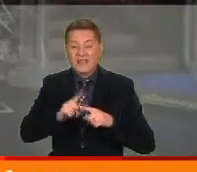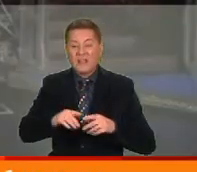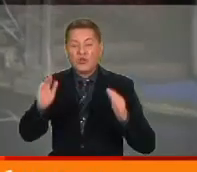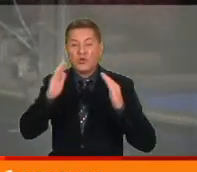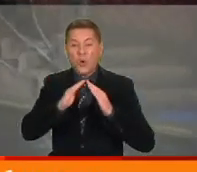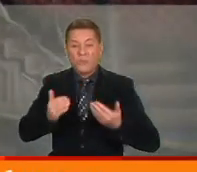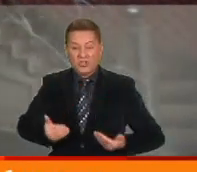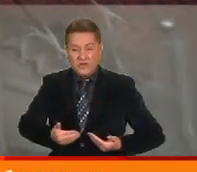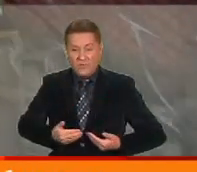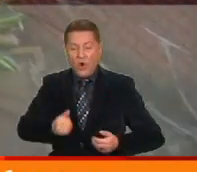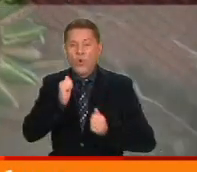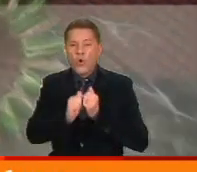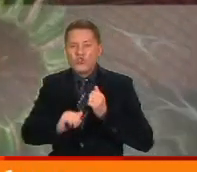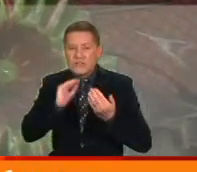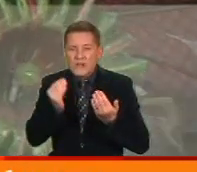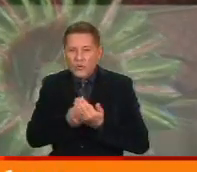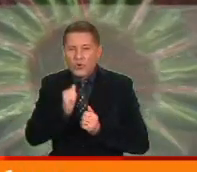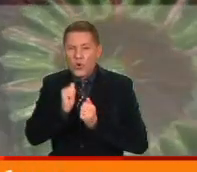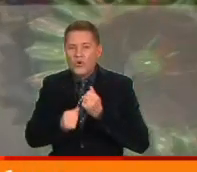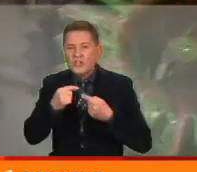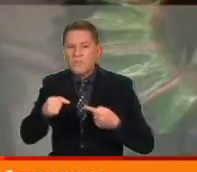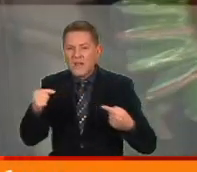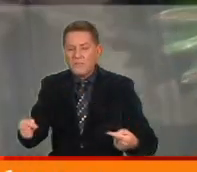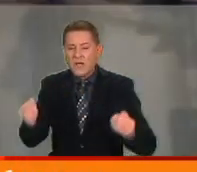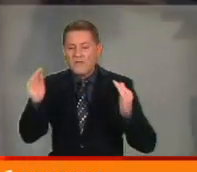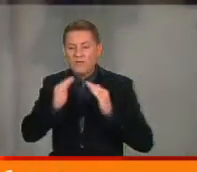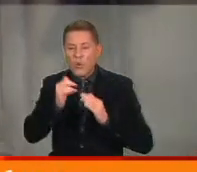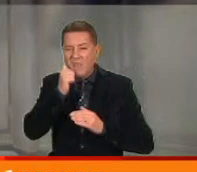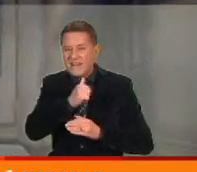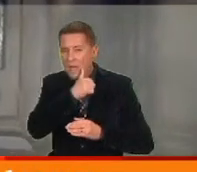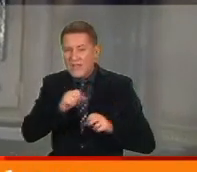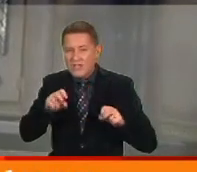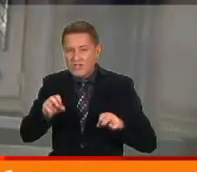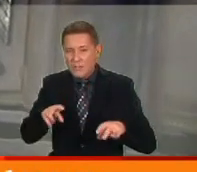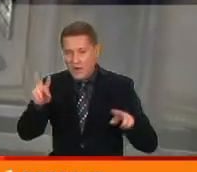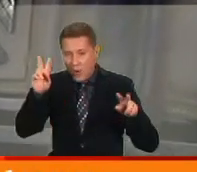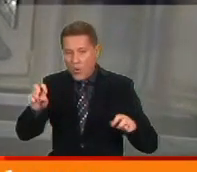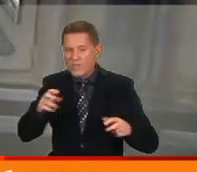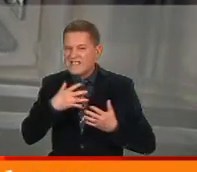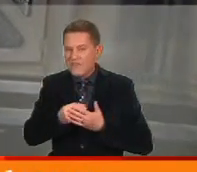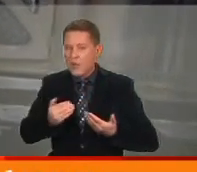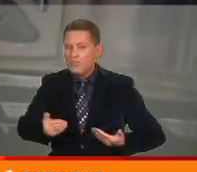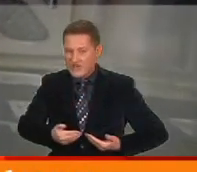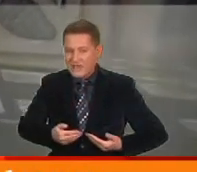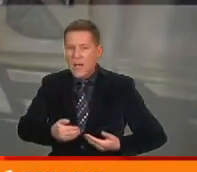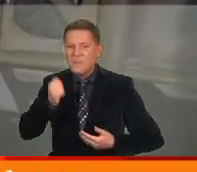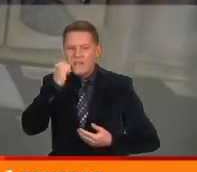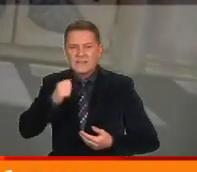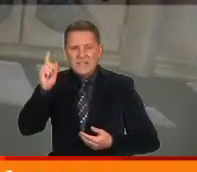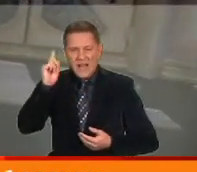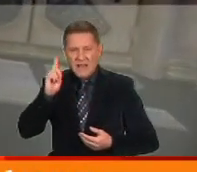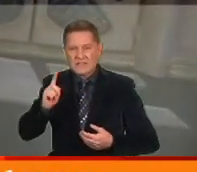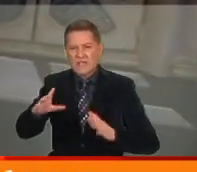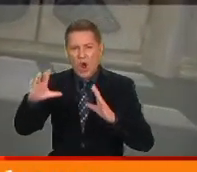живой. Кожен закуточок, кожен предмет у домі таємничих пригод живе своїм життям. Здавалося б, величезний старезний годинник.